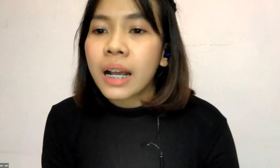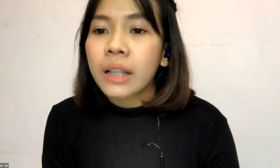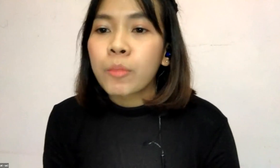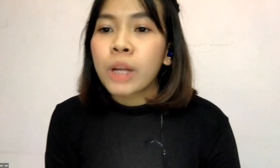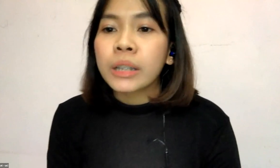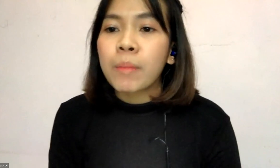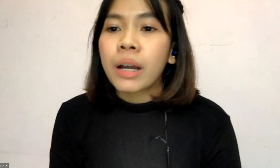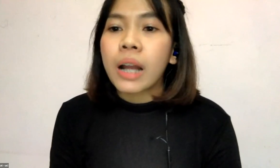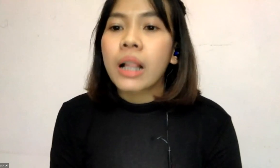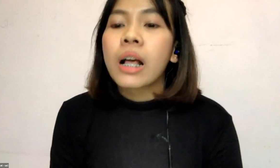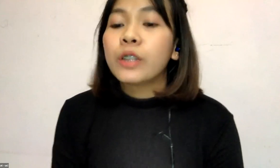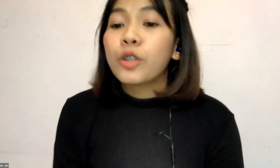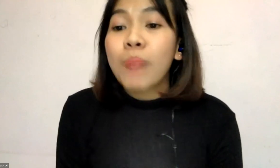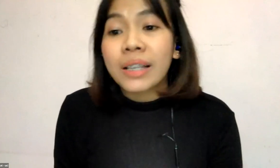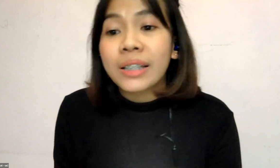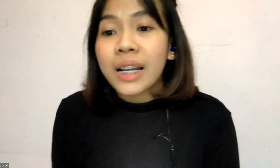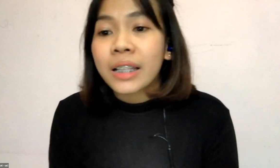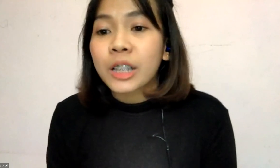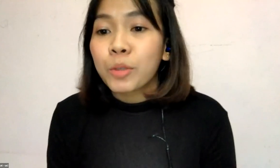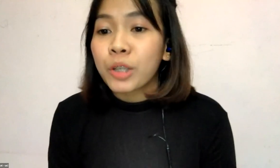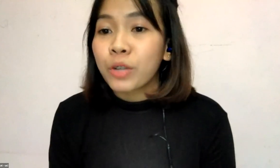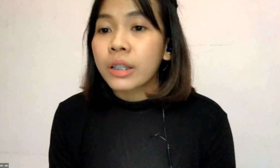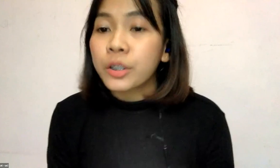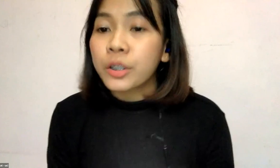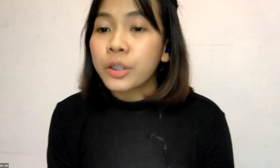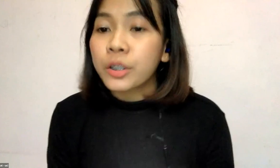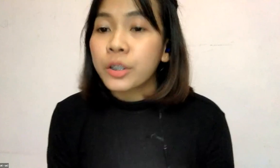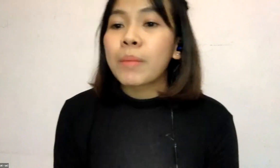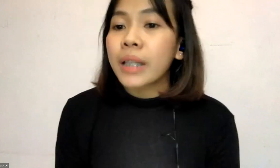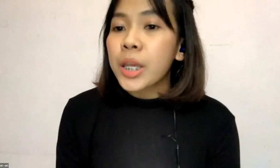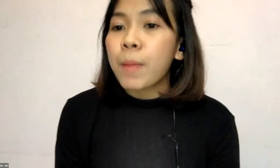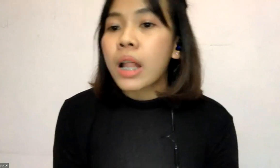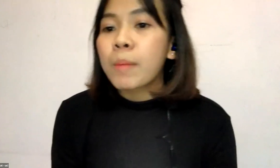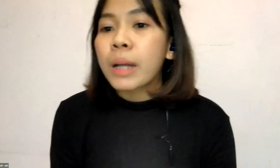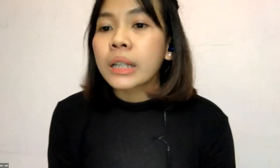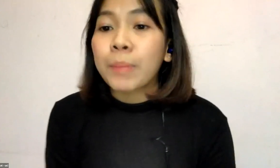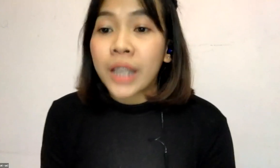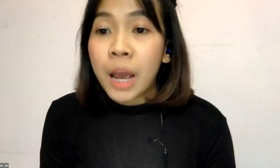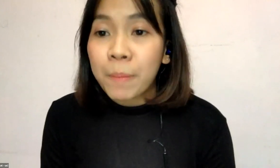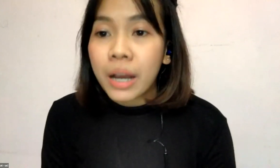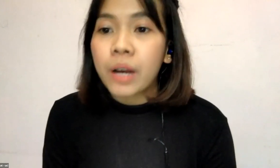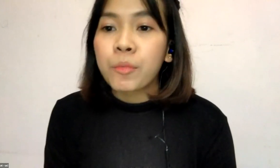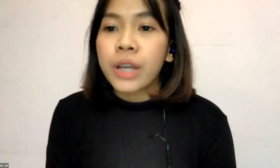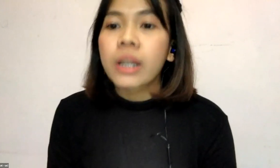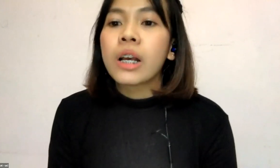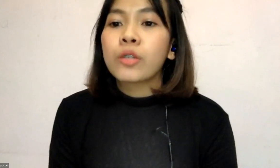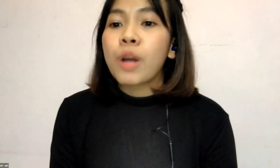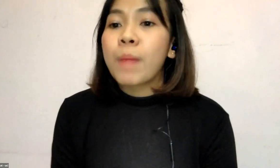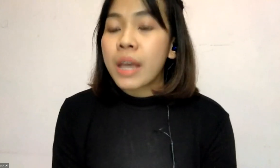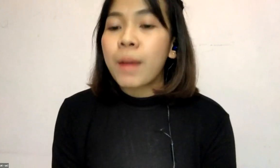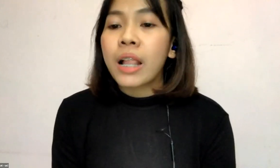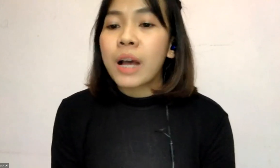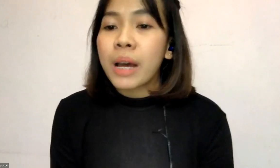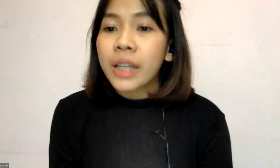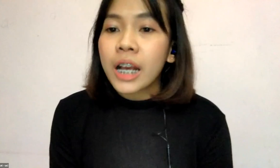isyarat kemudian bisa mengenal juru bahasa isyarat yang sebelumnya sudah terjun bisa bertanya pengalamannya Seperti apa kemudian